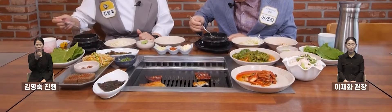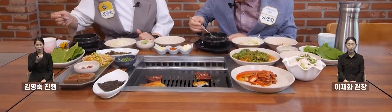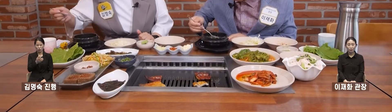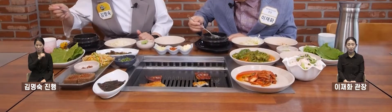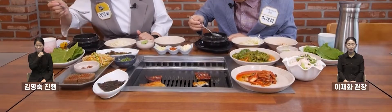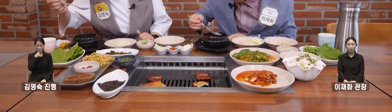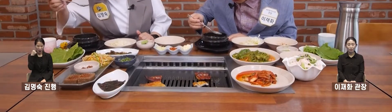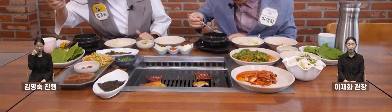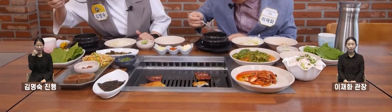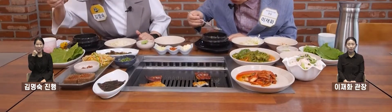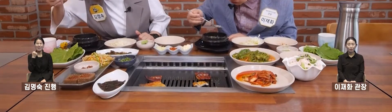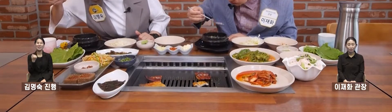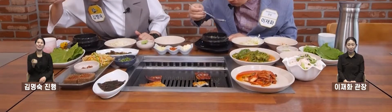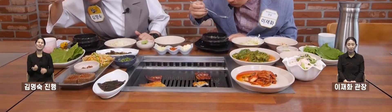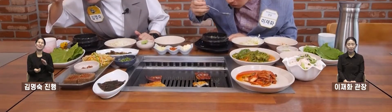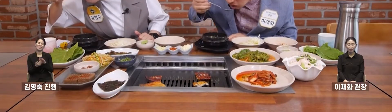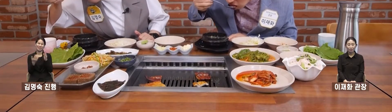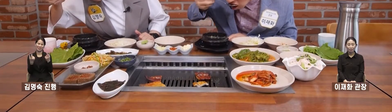콩나물 그것도 맛있어요.